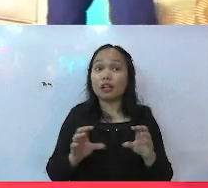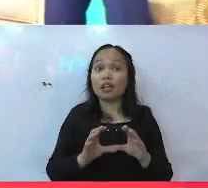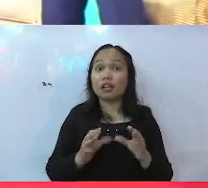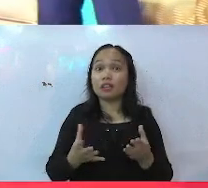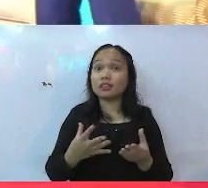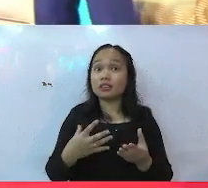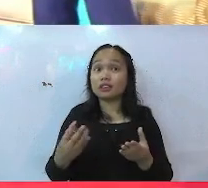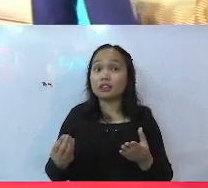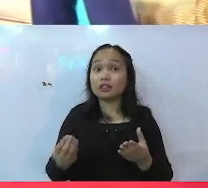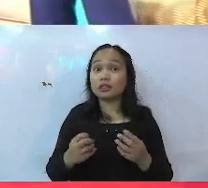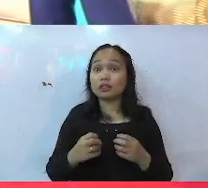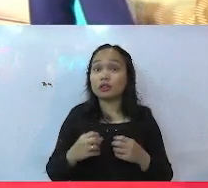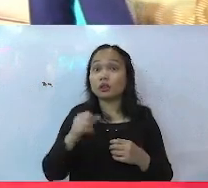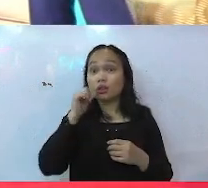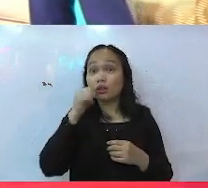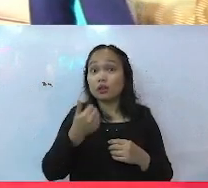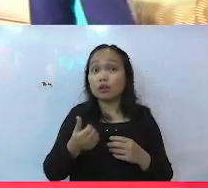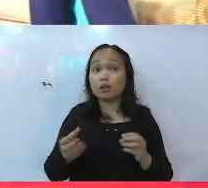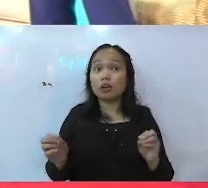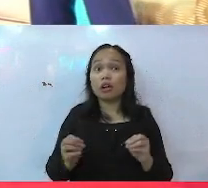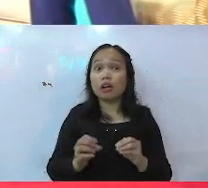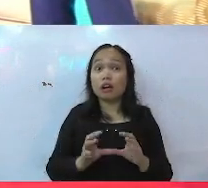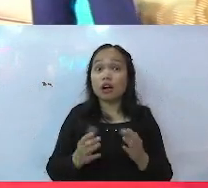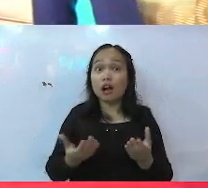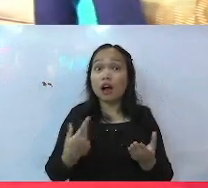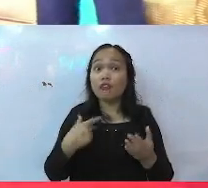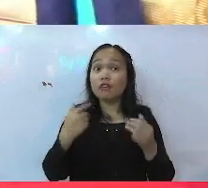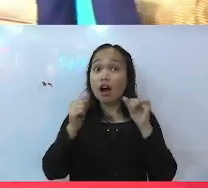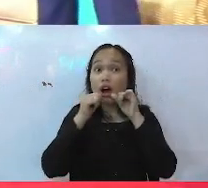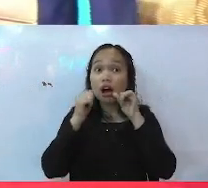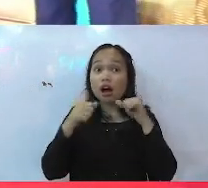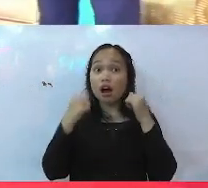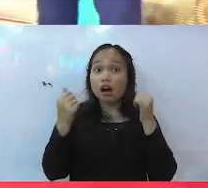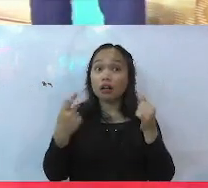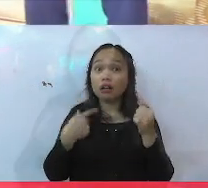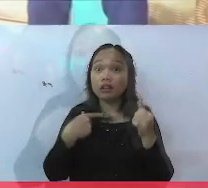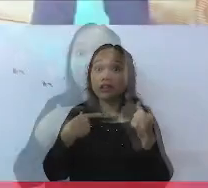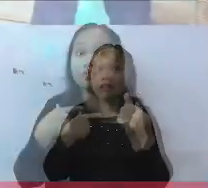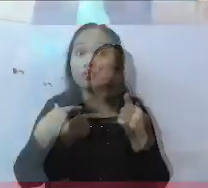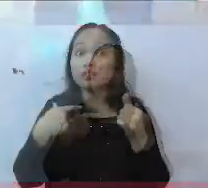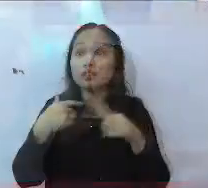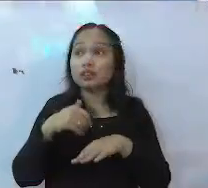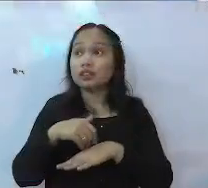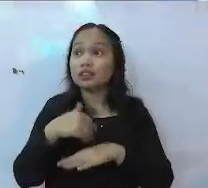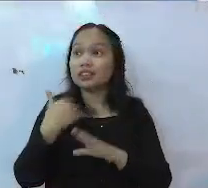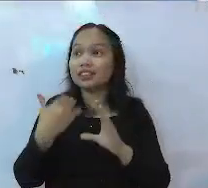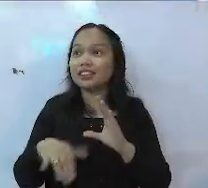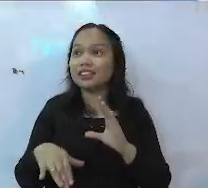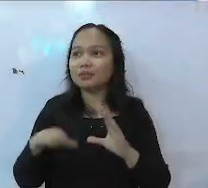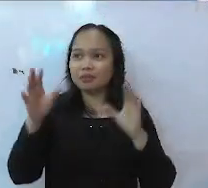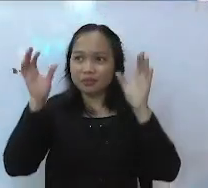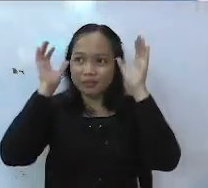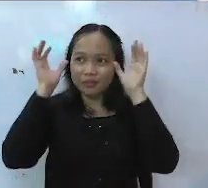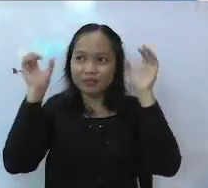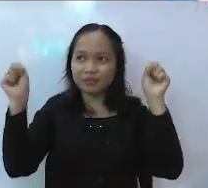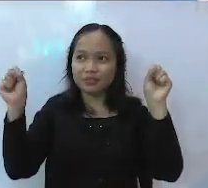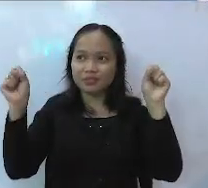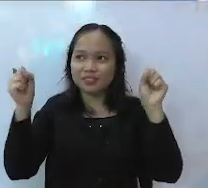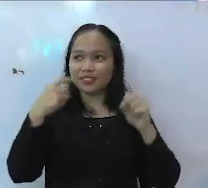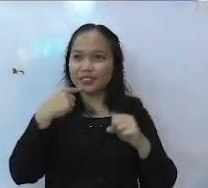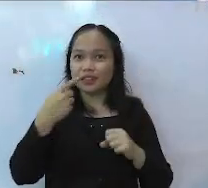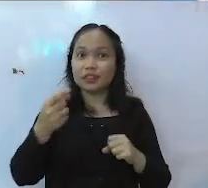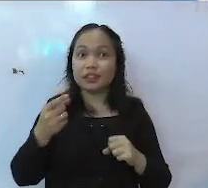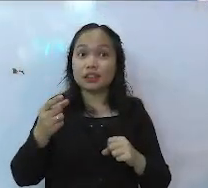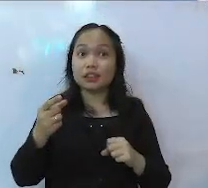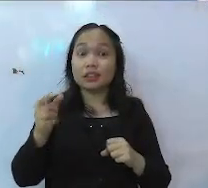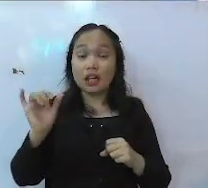klase yes yan w buas inannounce nakita ako ah chinat ako ni Presidente Sarte Hindi meron